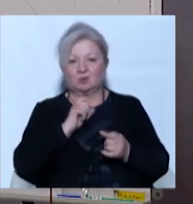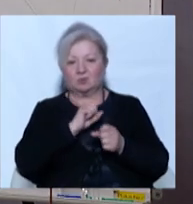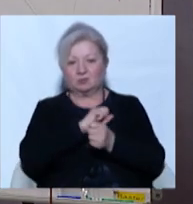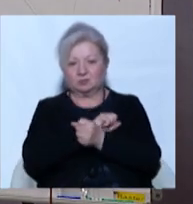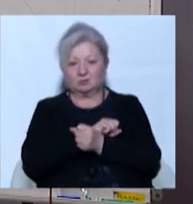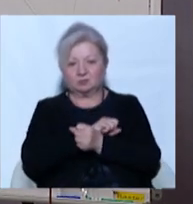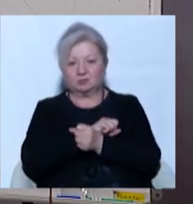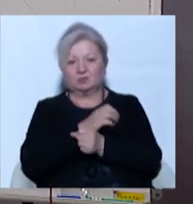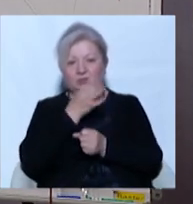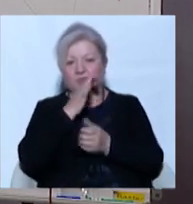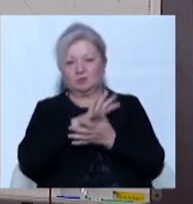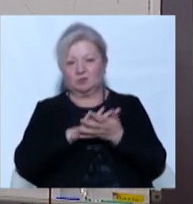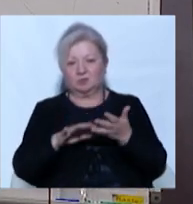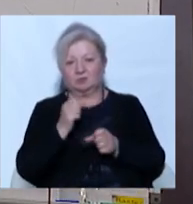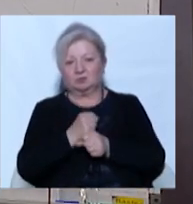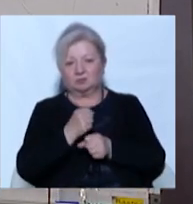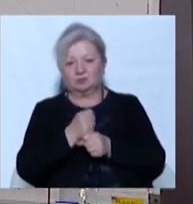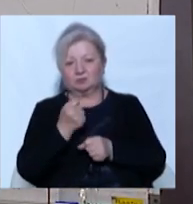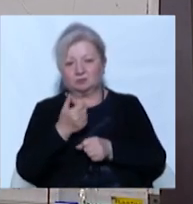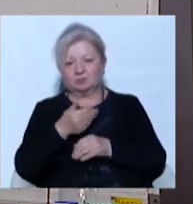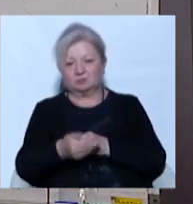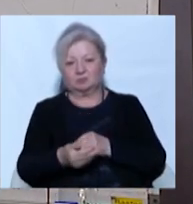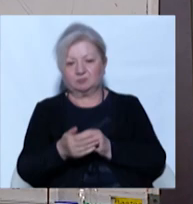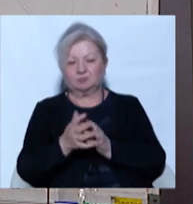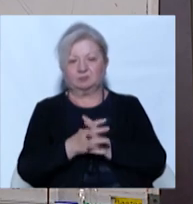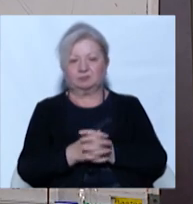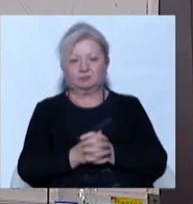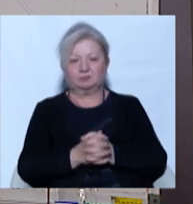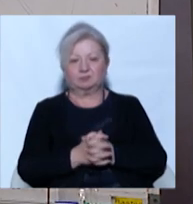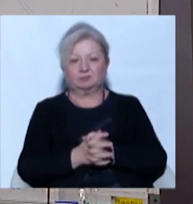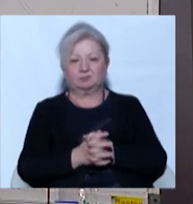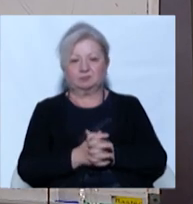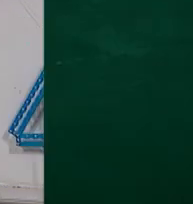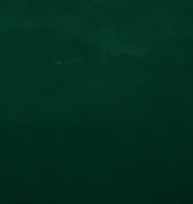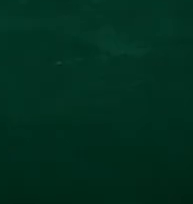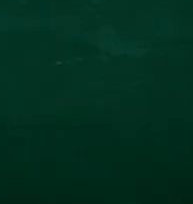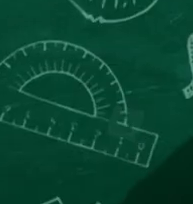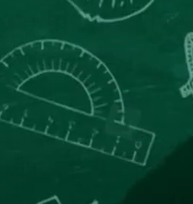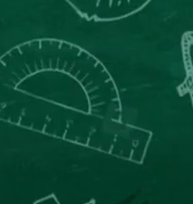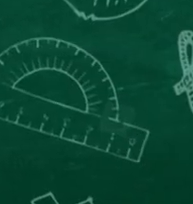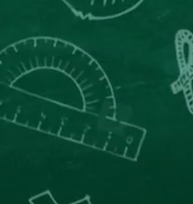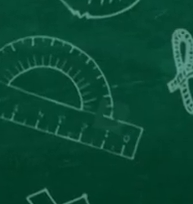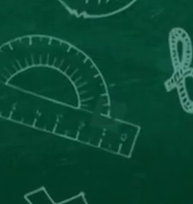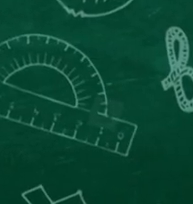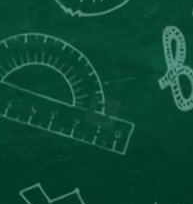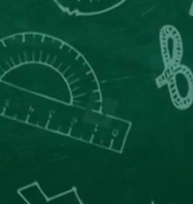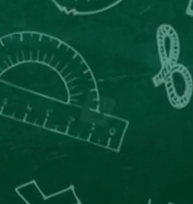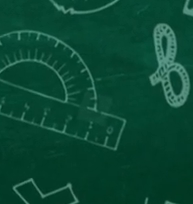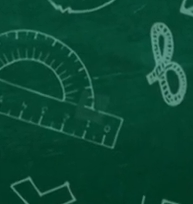ახლა დროებით შევისვენოთ და განვაგრძოთ მუშაობა. ცოტა ხნის მერე.